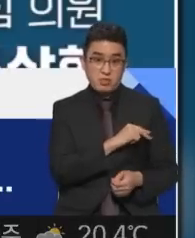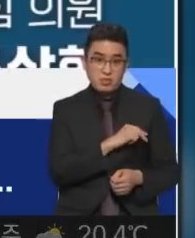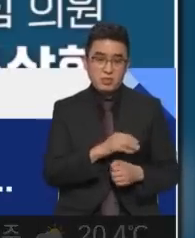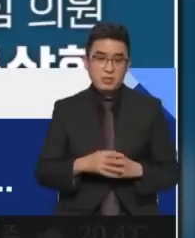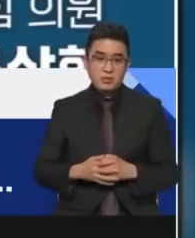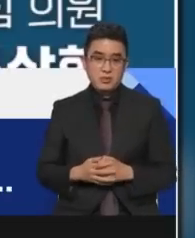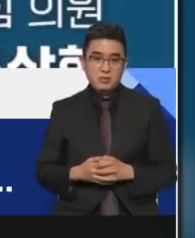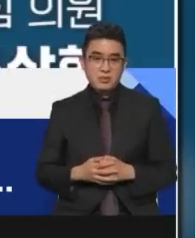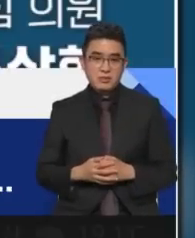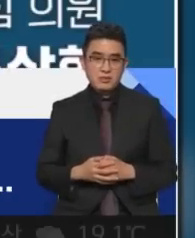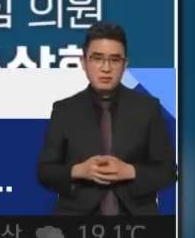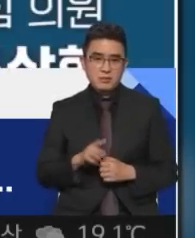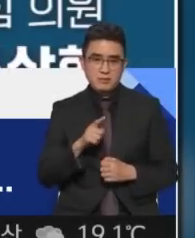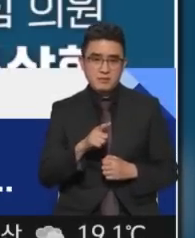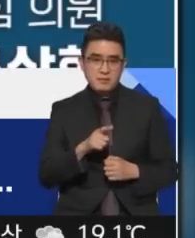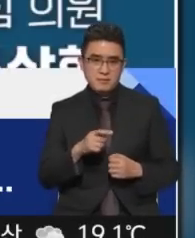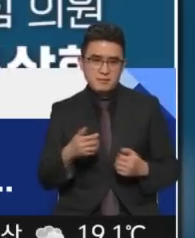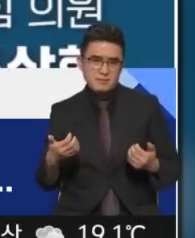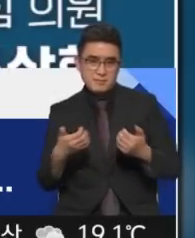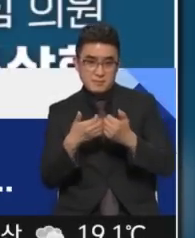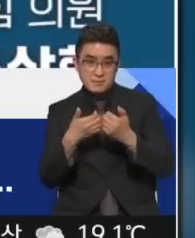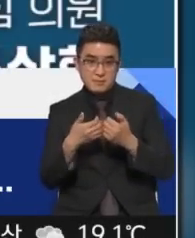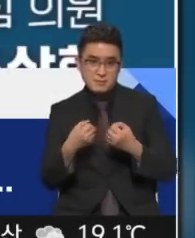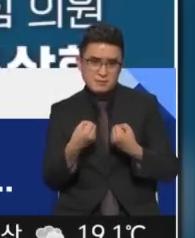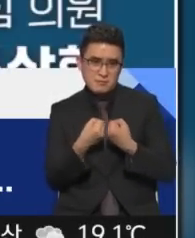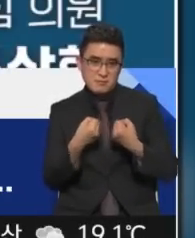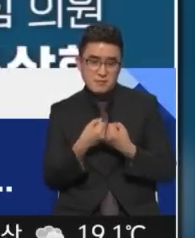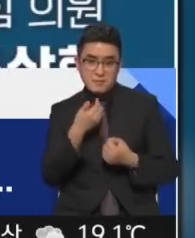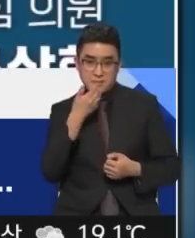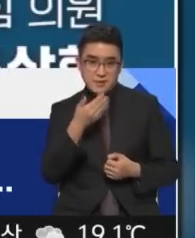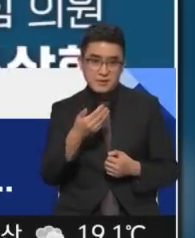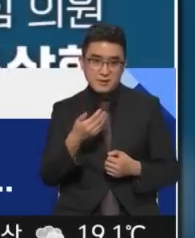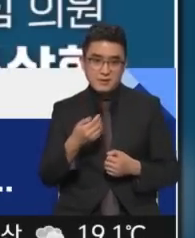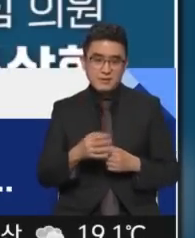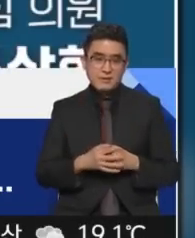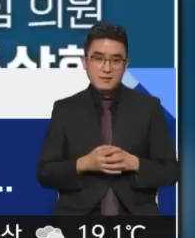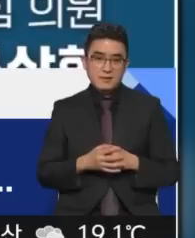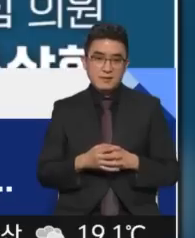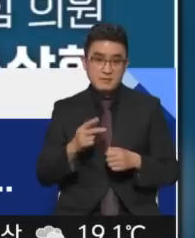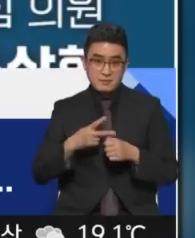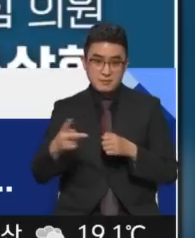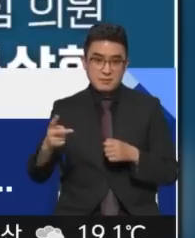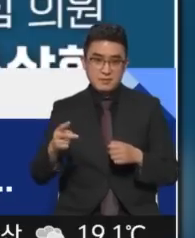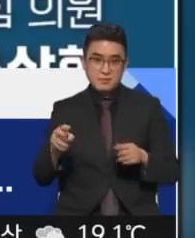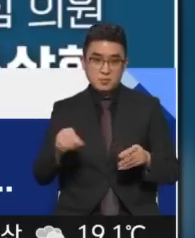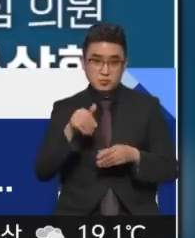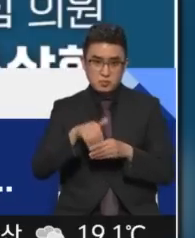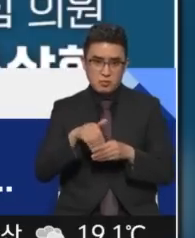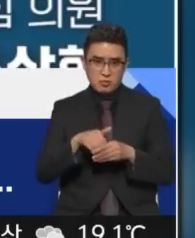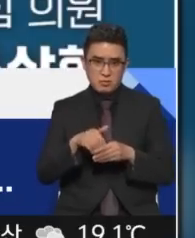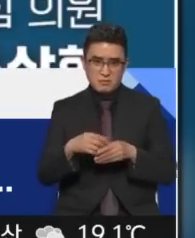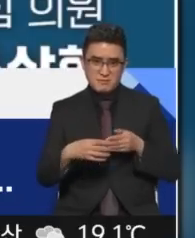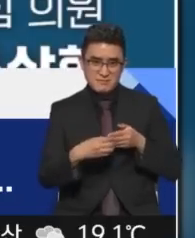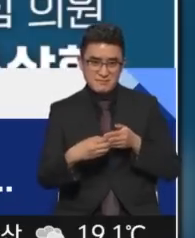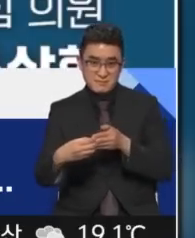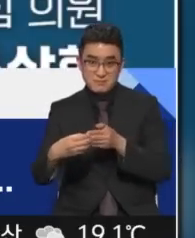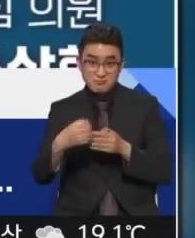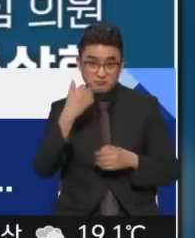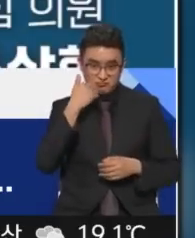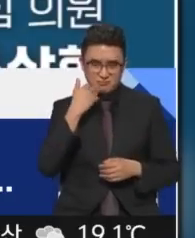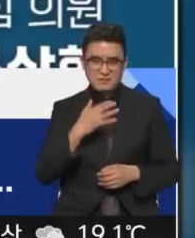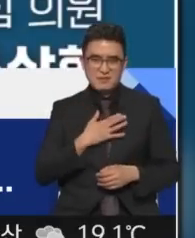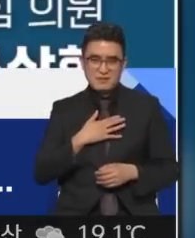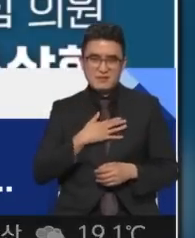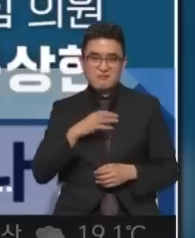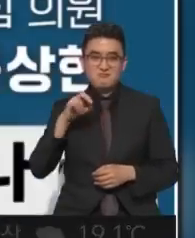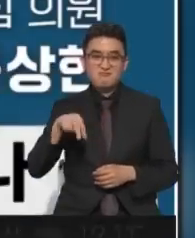수도권 의원입니다. 여기에 맞싸울 수 있는 정말 내후년 총선 승리를 견인할 수 있는 사람이 누구냐. 윤상인